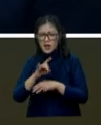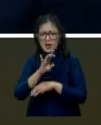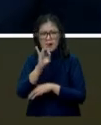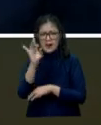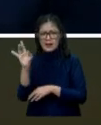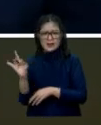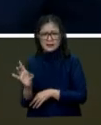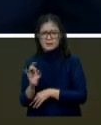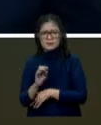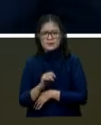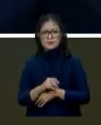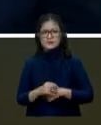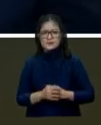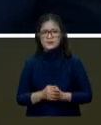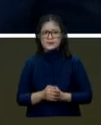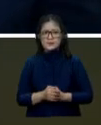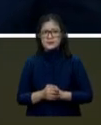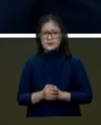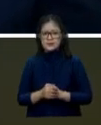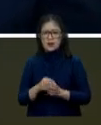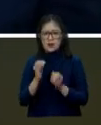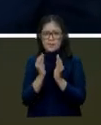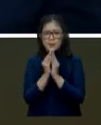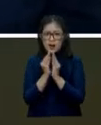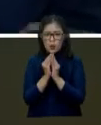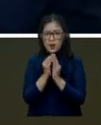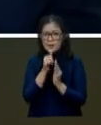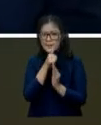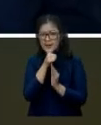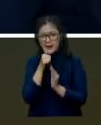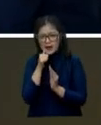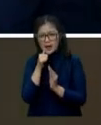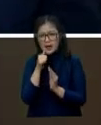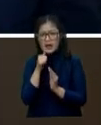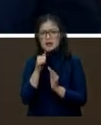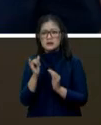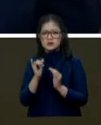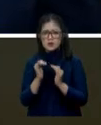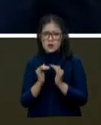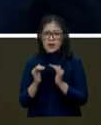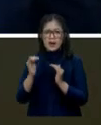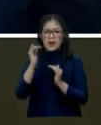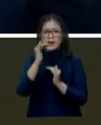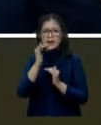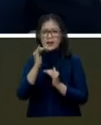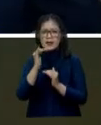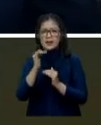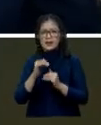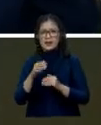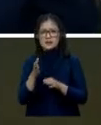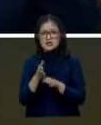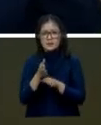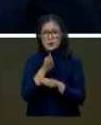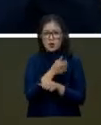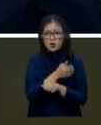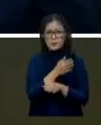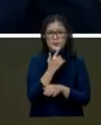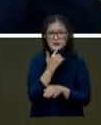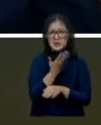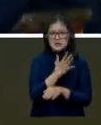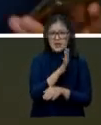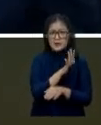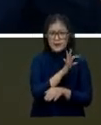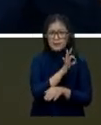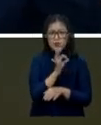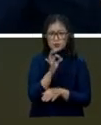ini untuk ee bawang merah ee bawang merah ini e naik mengalami kenaikan dari harga awal sebelumnya yakni Rp50.000 per